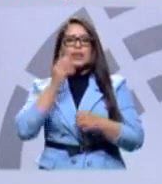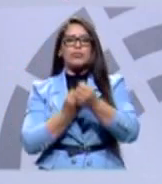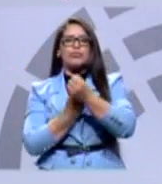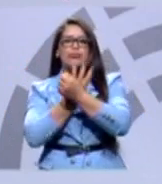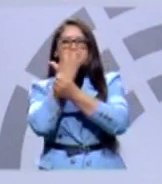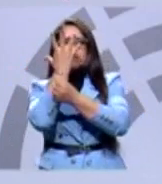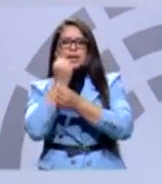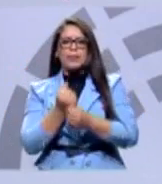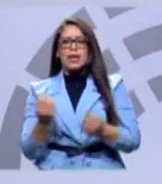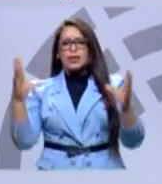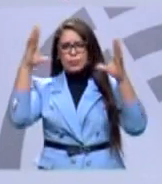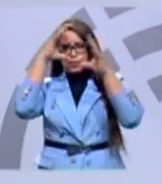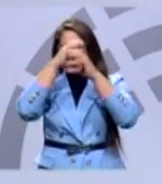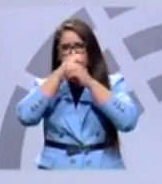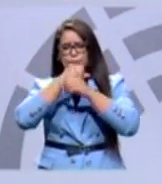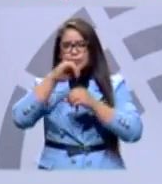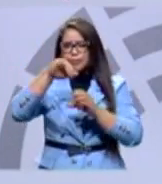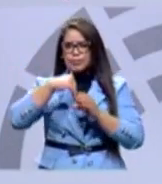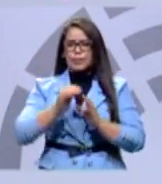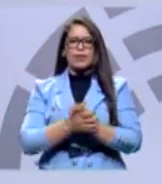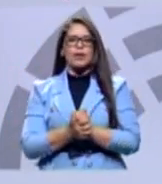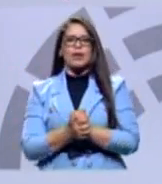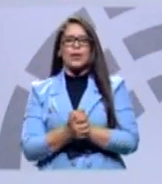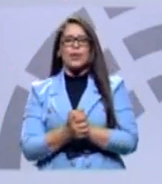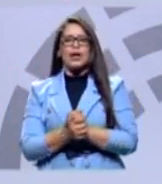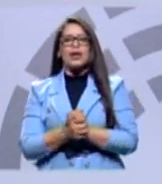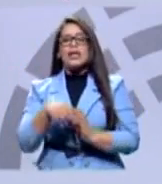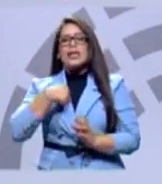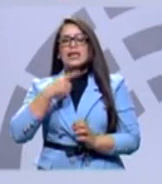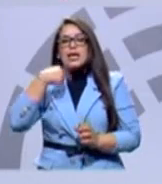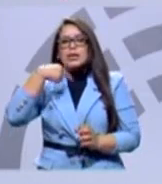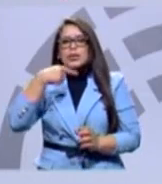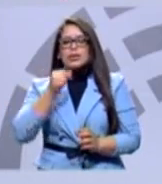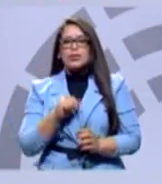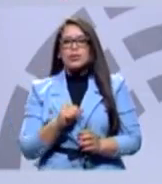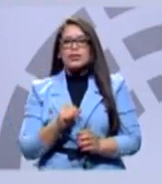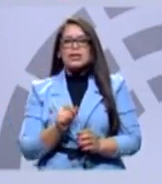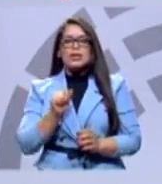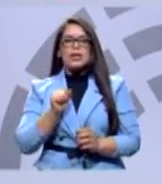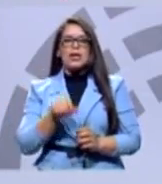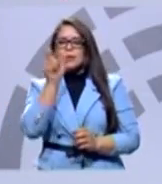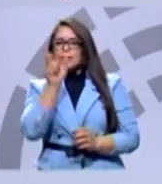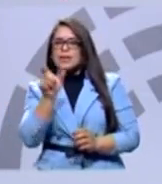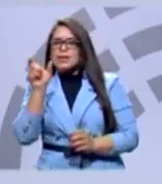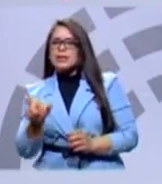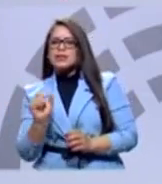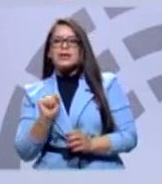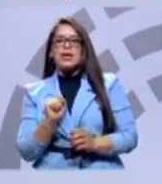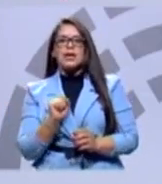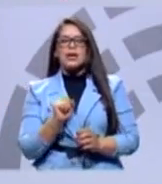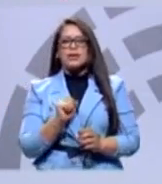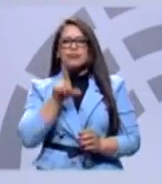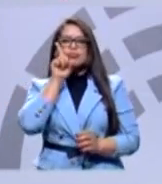الليالي انا صوت الزواليه اللي تخرج من الهديه مثلا ومن كافه الماء